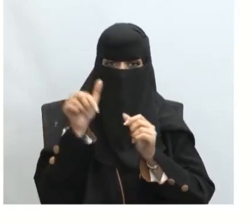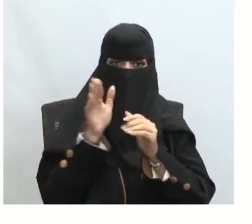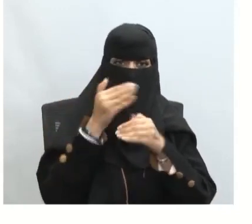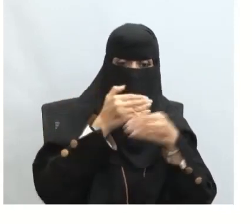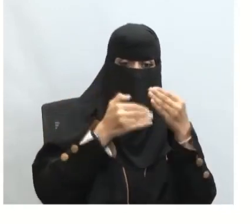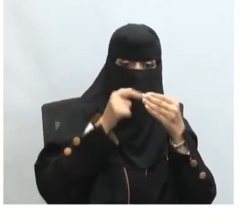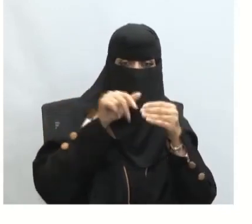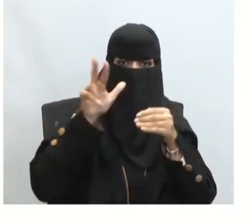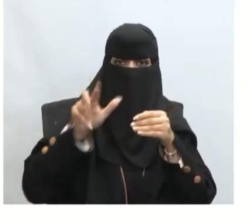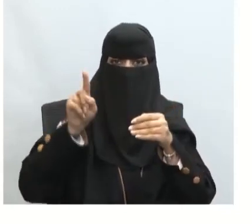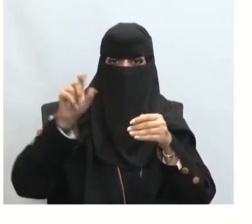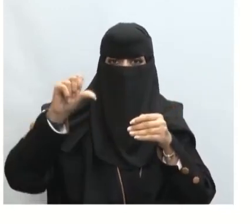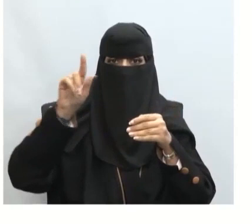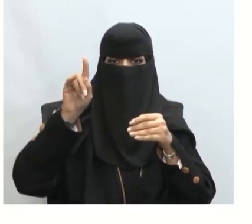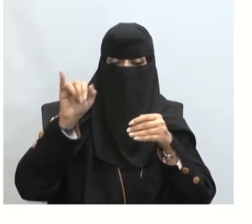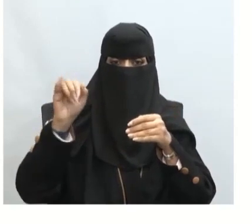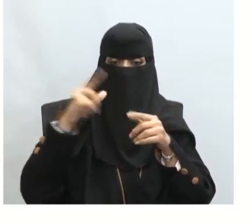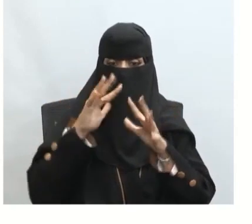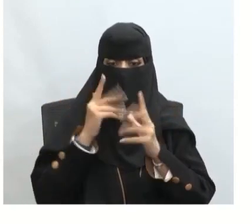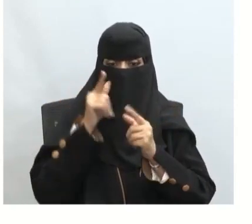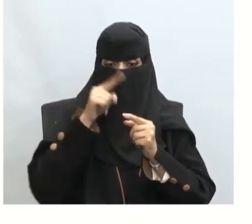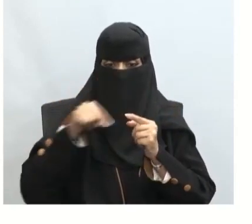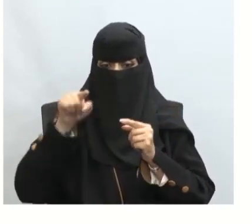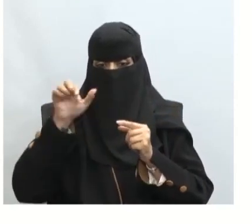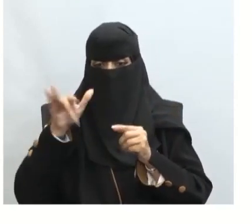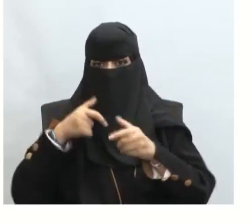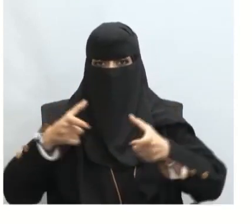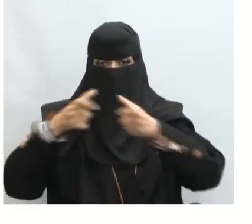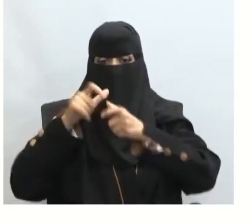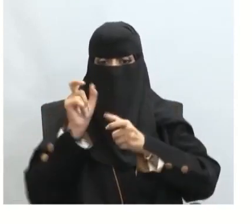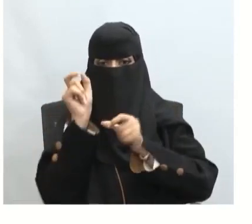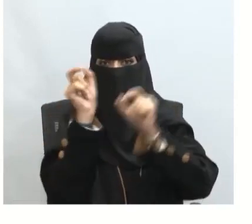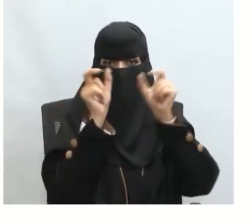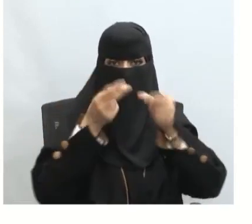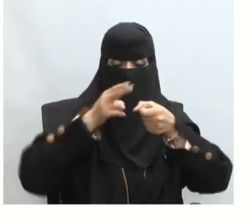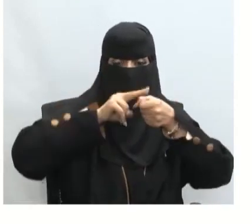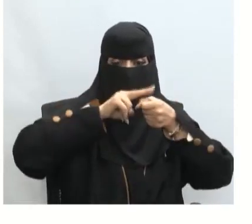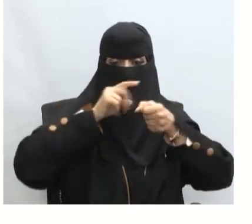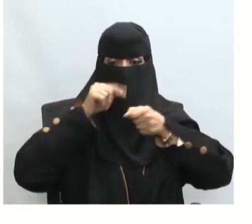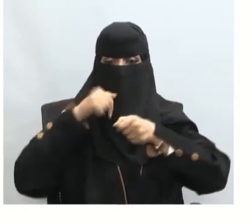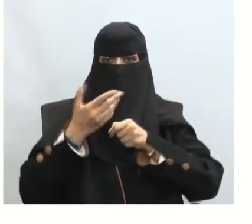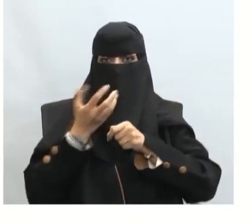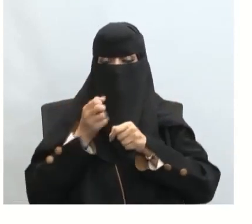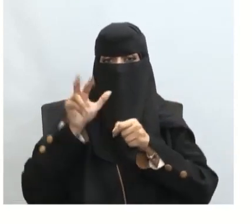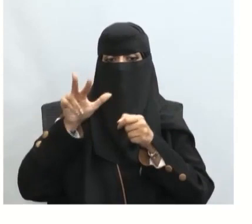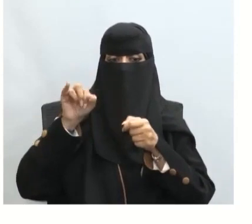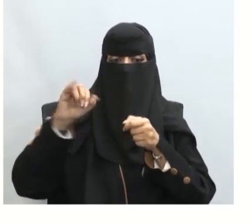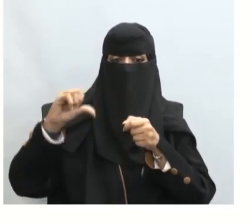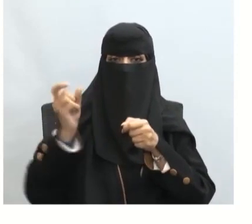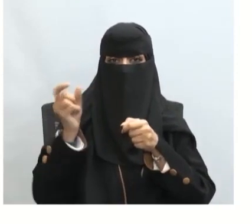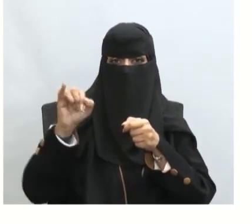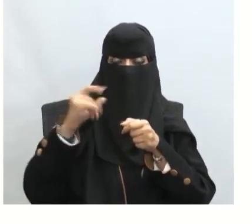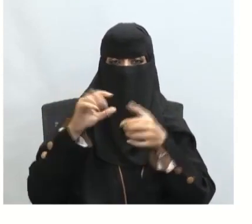بناء البوليمر ما هو البوليمر هو مجموعه الذرات الناتجه عن